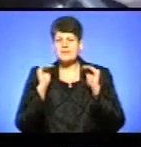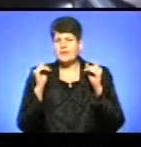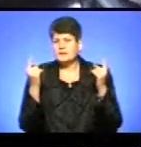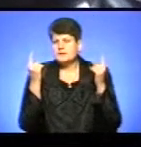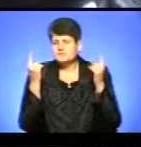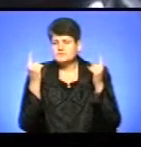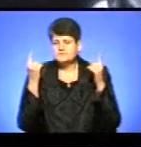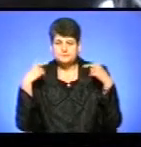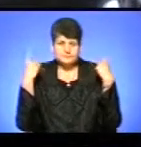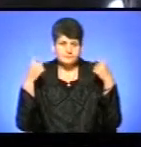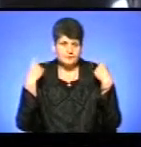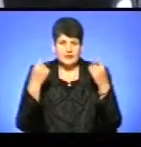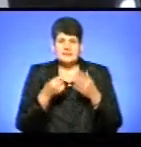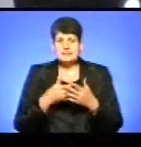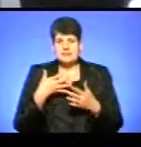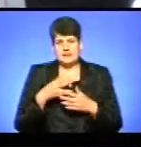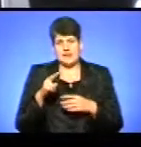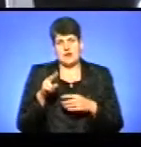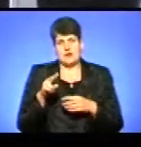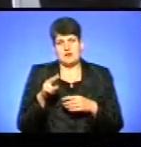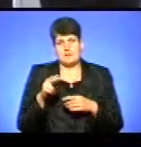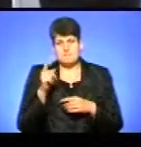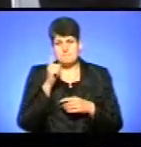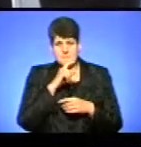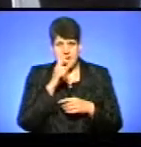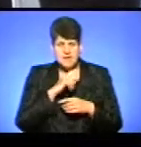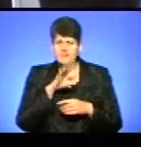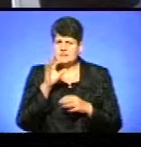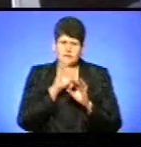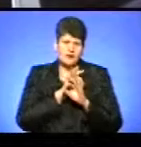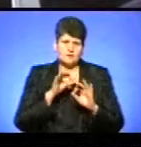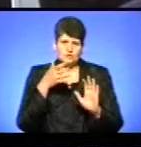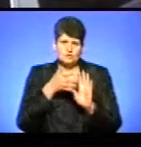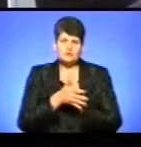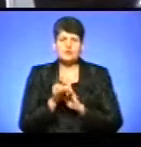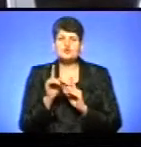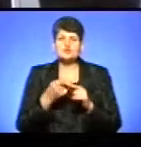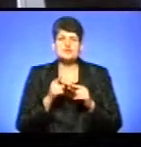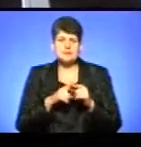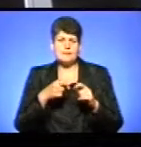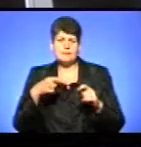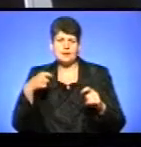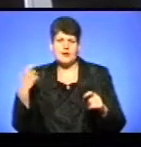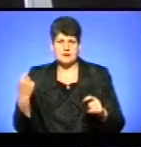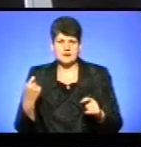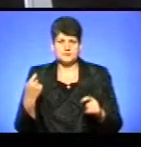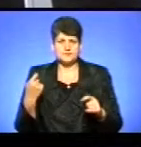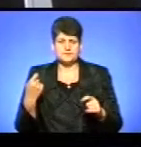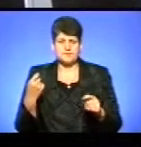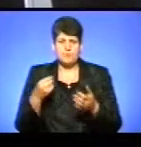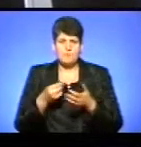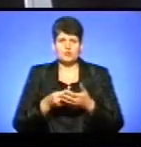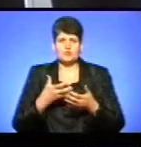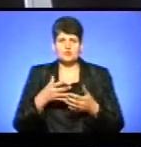і протиправні ціни на пальне. Всі прекрасно розуміємо, що ціни на пальне, вони потягнуть за собою